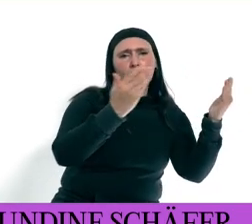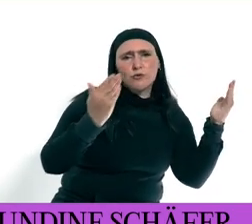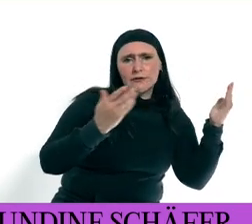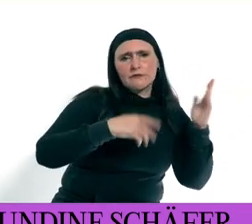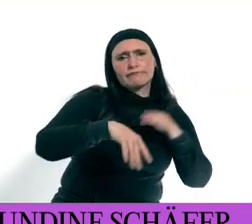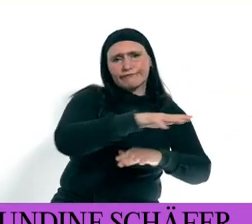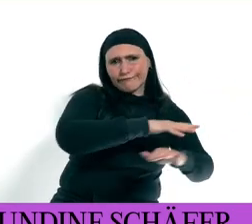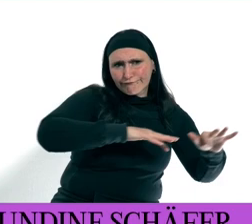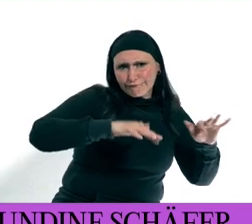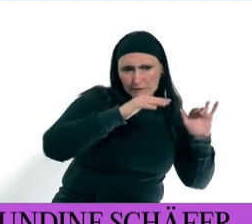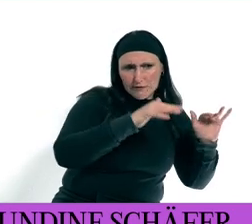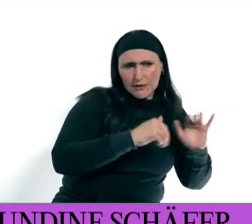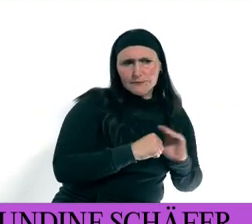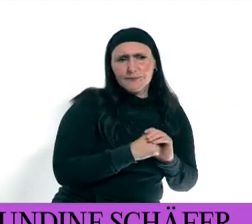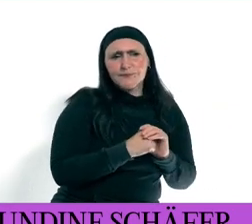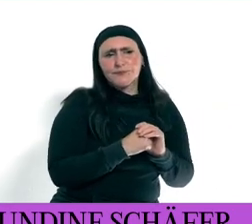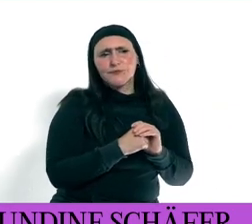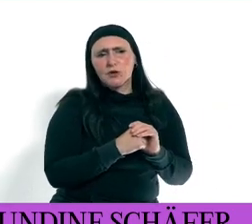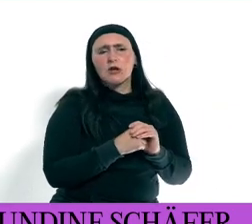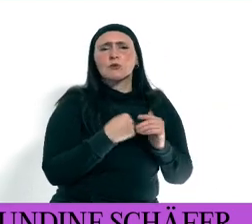und eben nicht abgeschottet in Galerien.